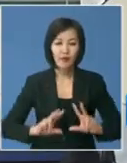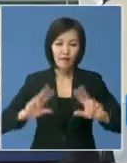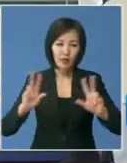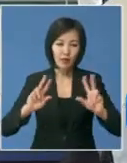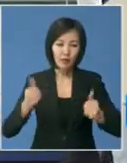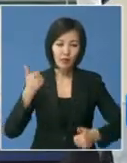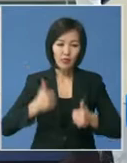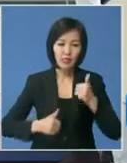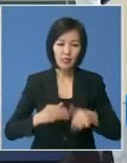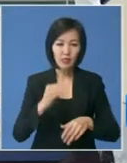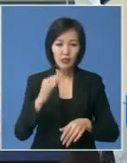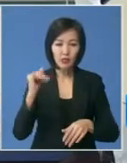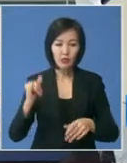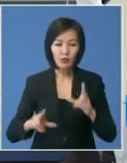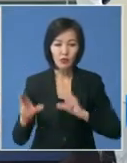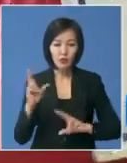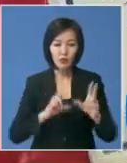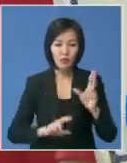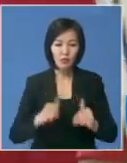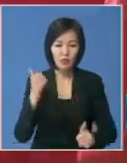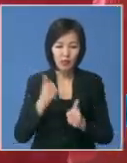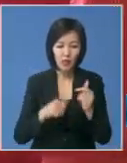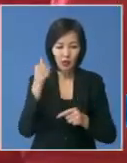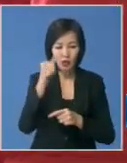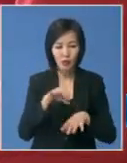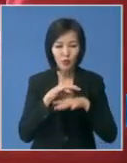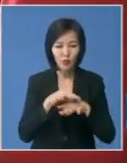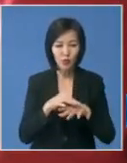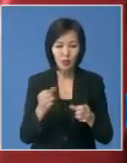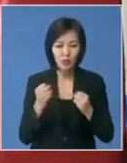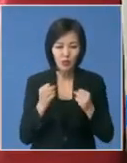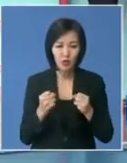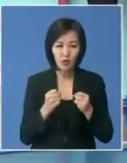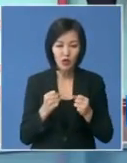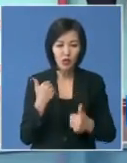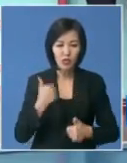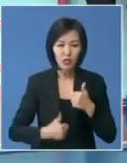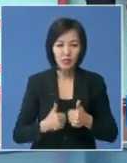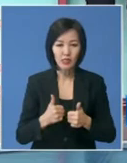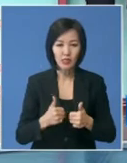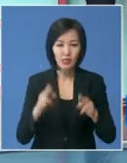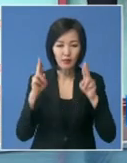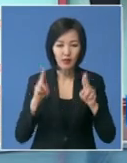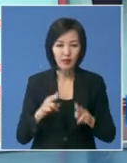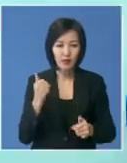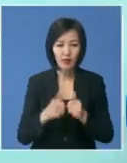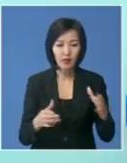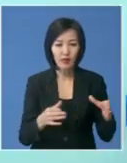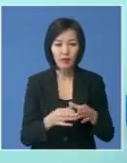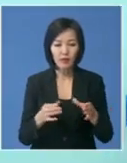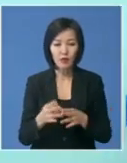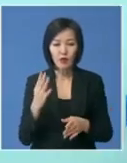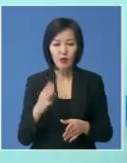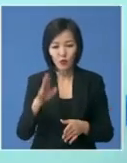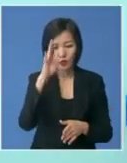бәсекесі жетісу мемлекеттік университетінің студенттері арасында жылда өтетін дәстүрлі спартакиадалық ойындардың бірі. Жарыс шарты бойынша әр командада 4 ұл